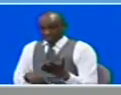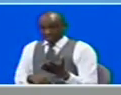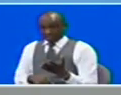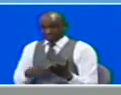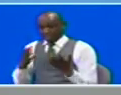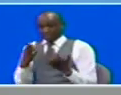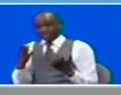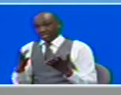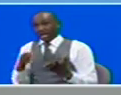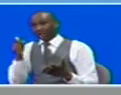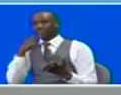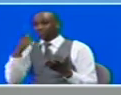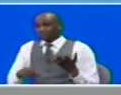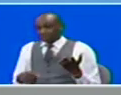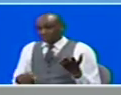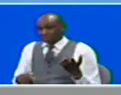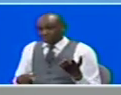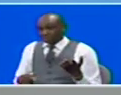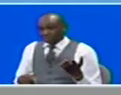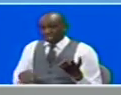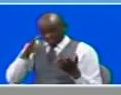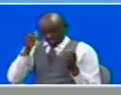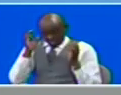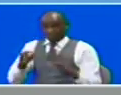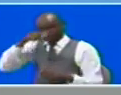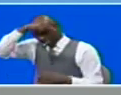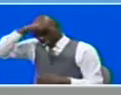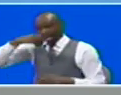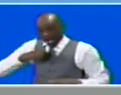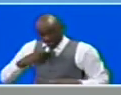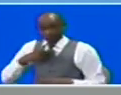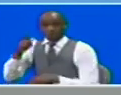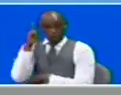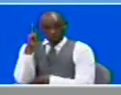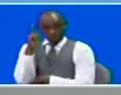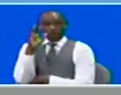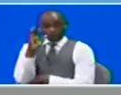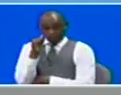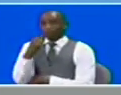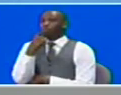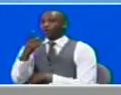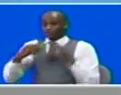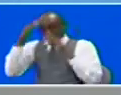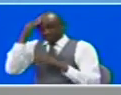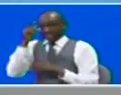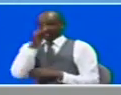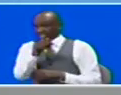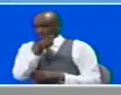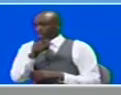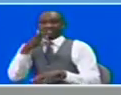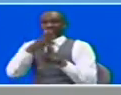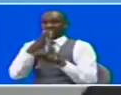kama unapata, wengine wanasema ukipata degree sahihi ya sheria kutoka Moi University wanasema hiyo ni